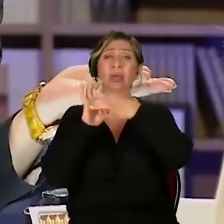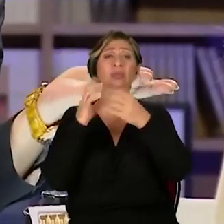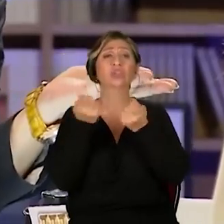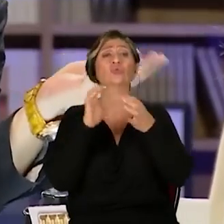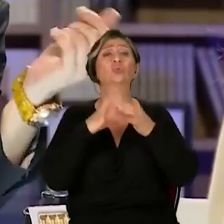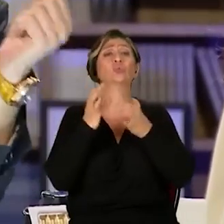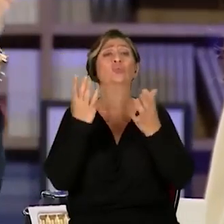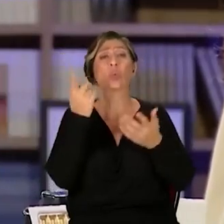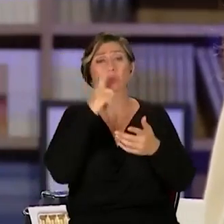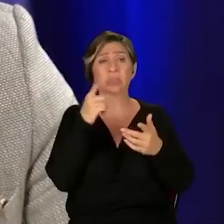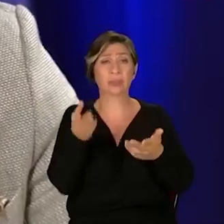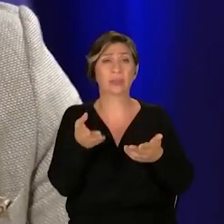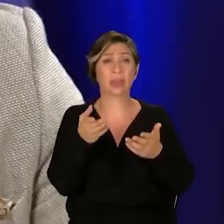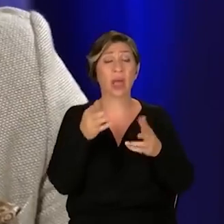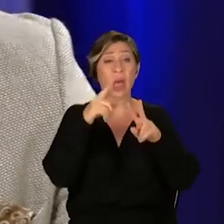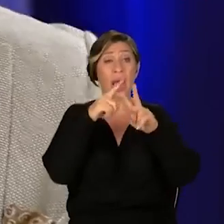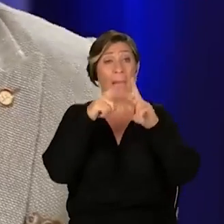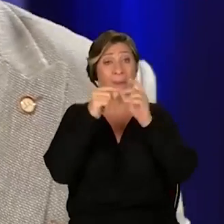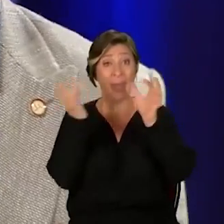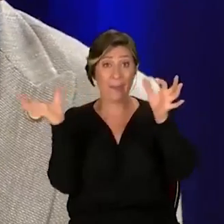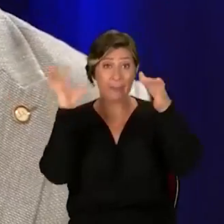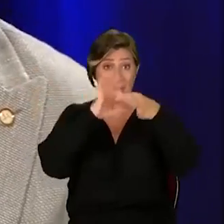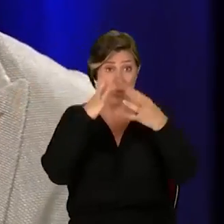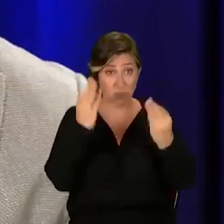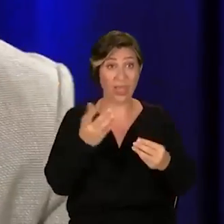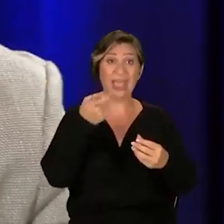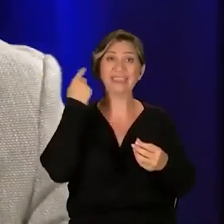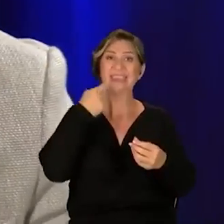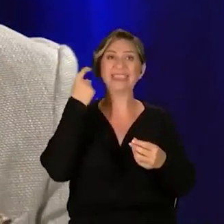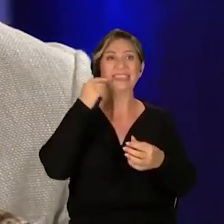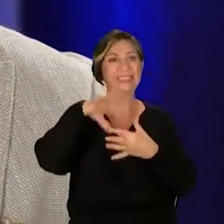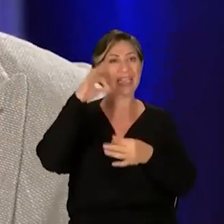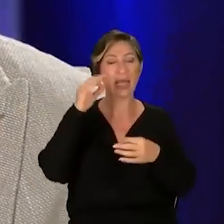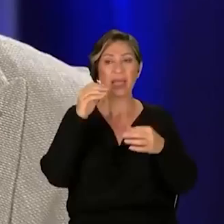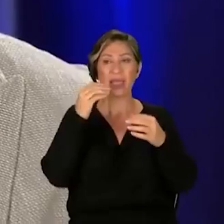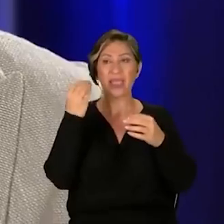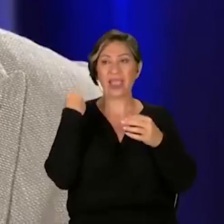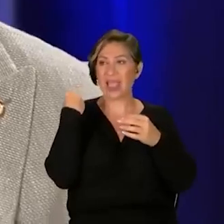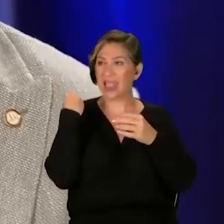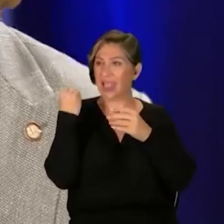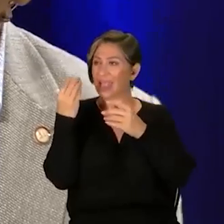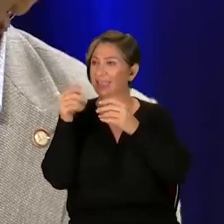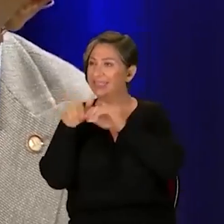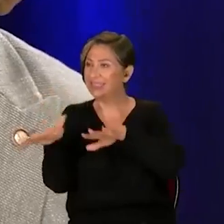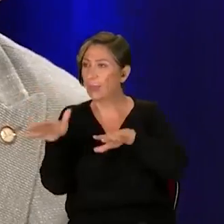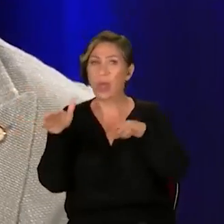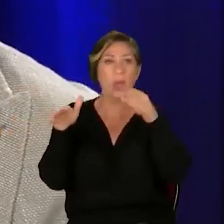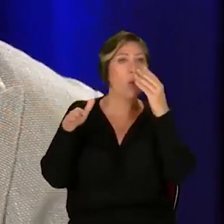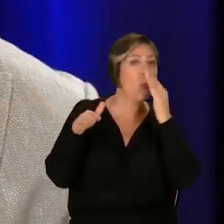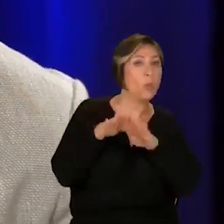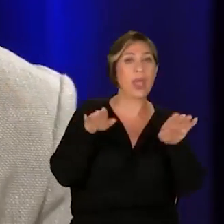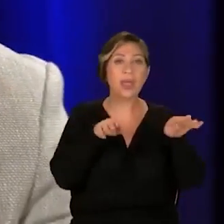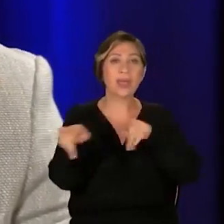İşte bu Avrupa yani. Topluluğuna bağlandıktan sonra bu eski insanlar yeni sisteme adapte olanlarla adapte